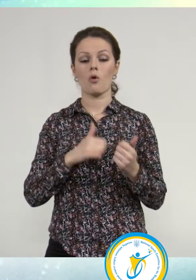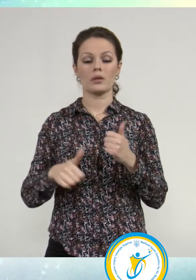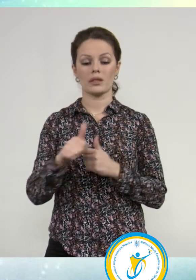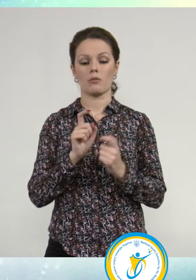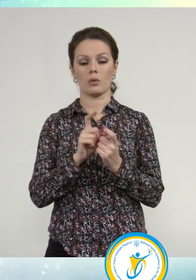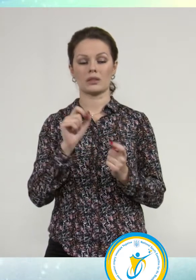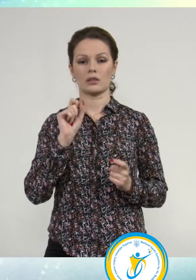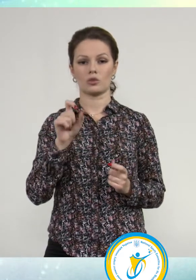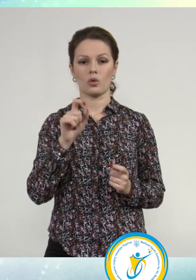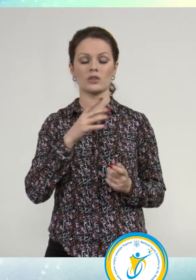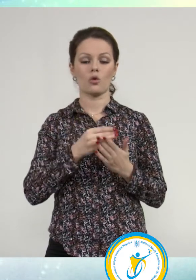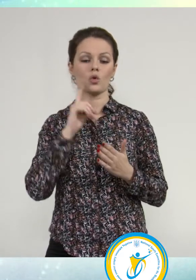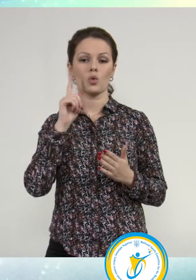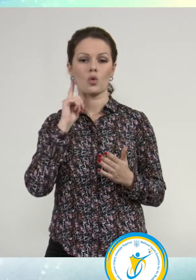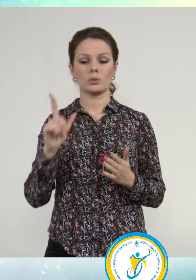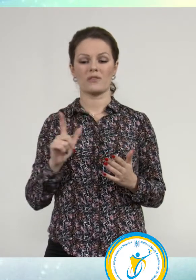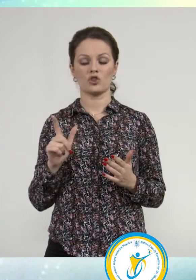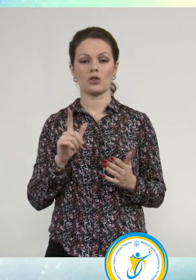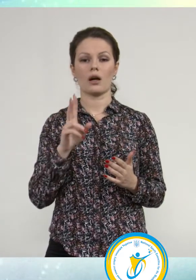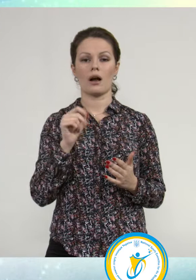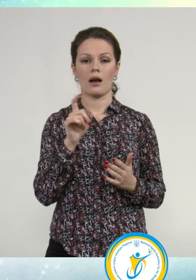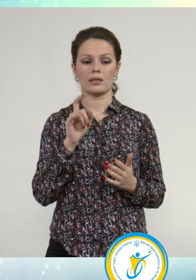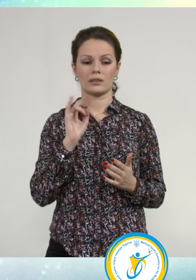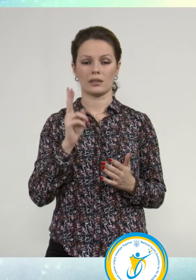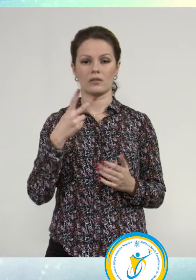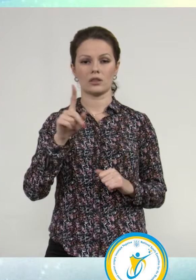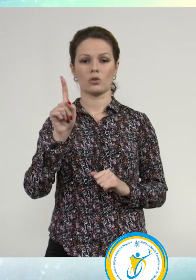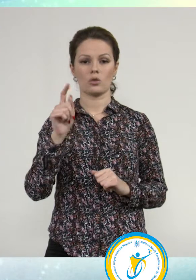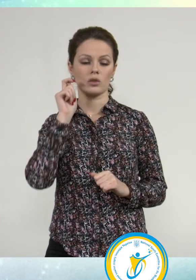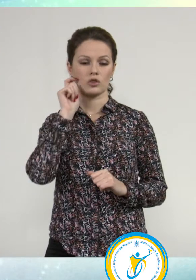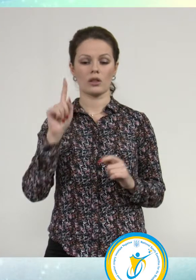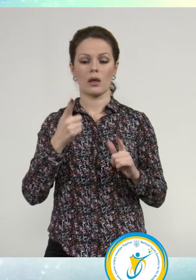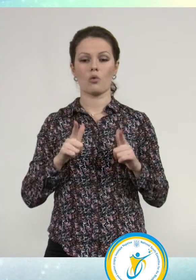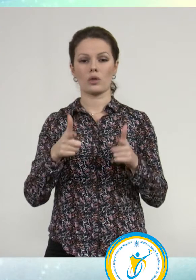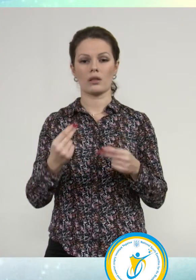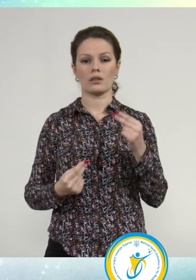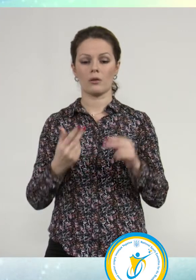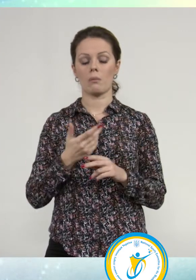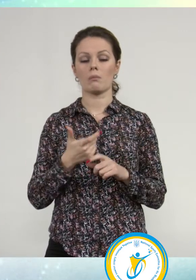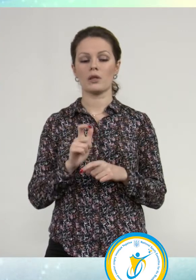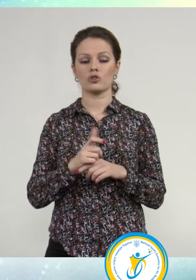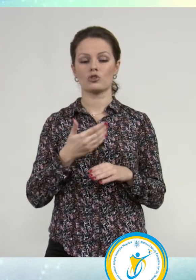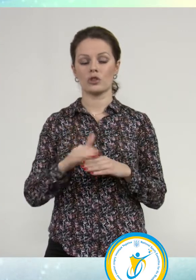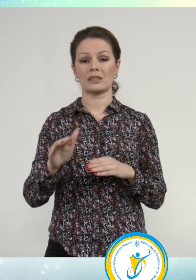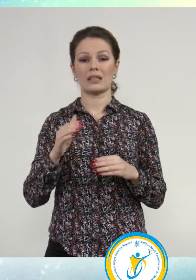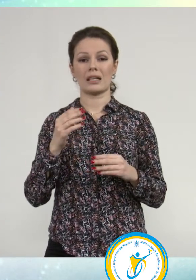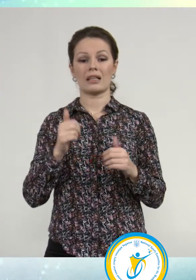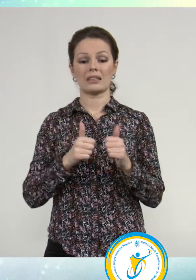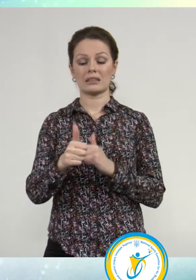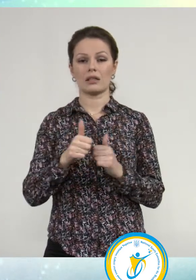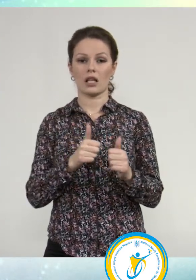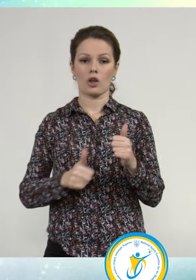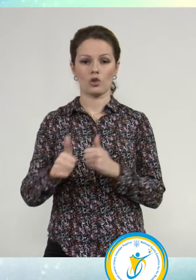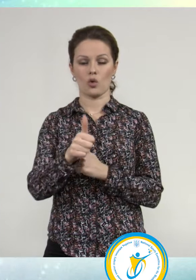юного співвітчизника Олександра Казіка. 21-річний дебютант Ігор більшу частину дистанції лідирував, але зробив по